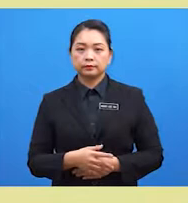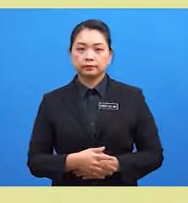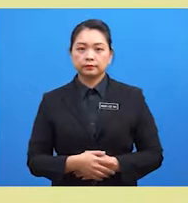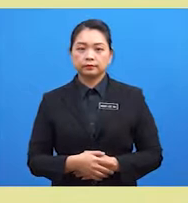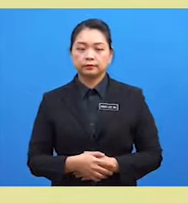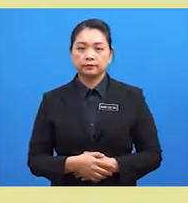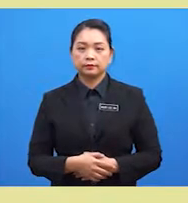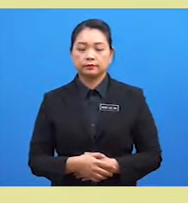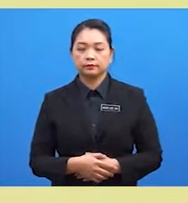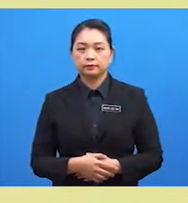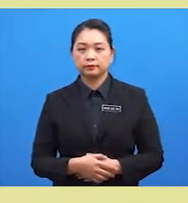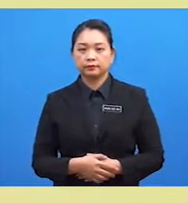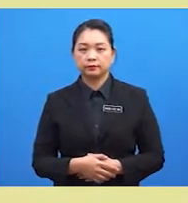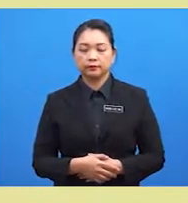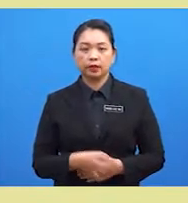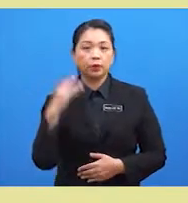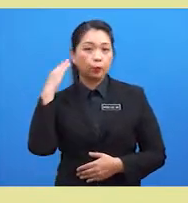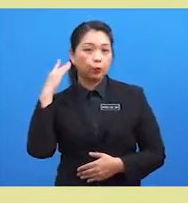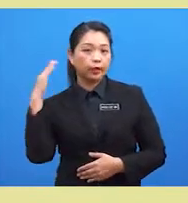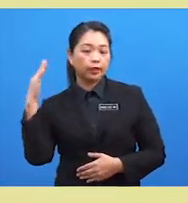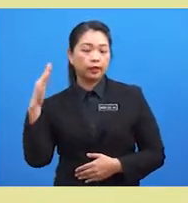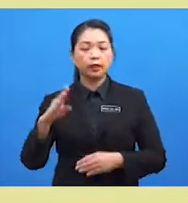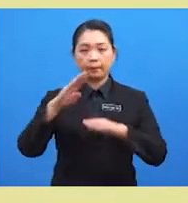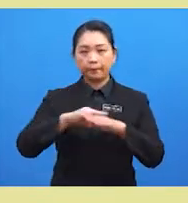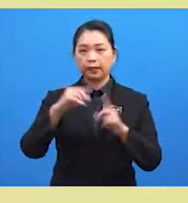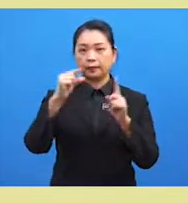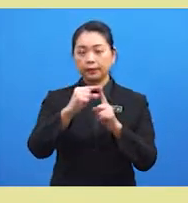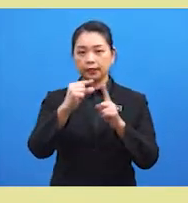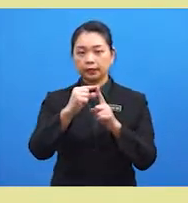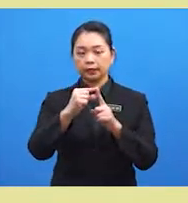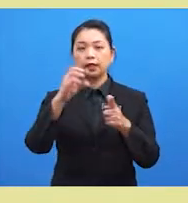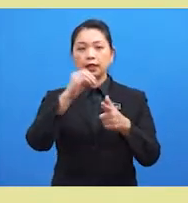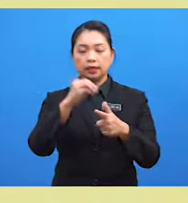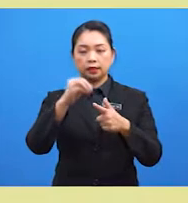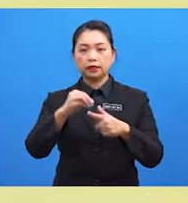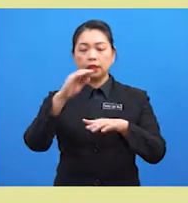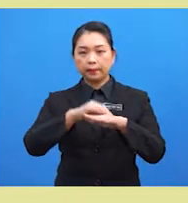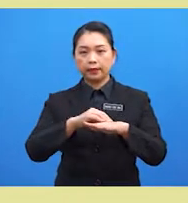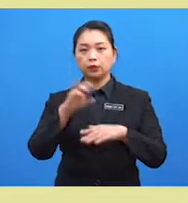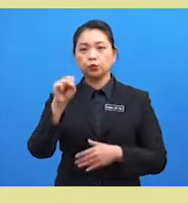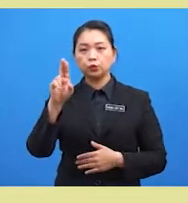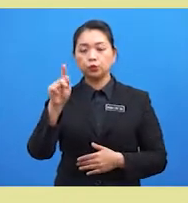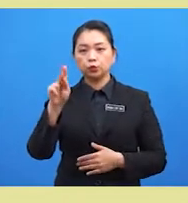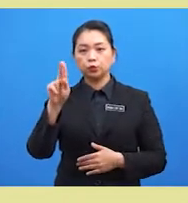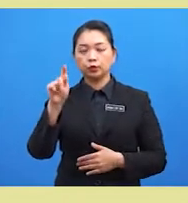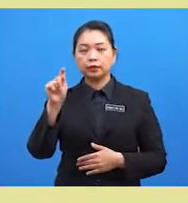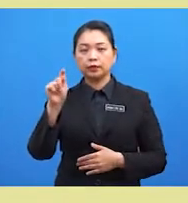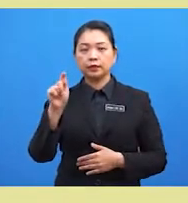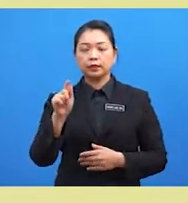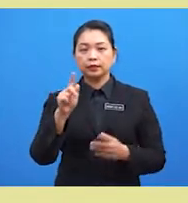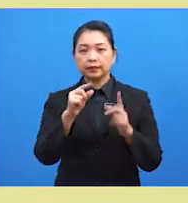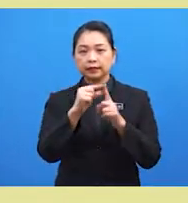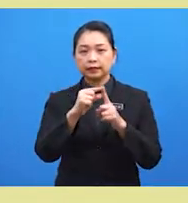bermaksud keselarasan bunyi pada perkataan atau pada suku kata terakhir